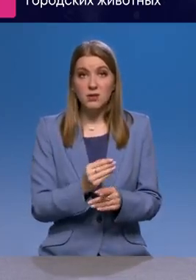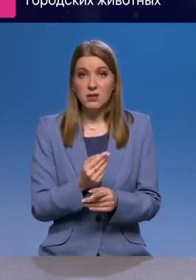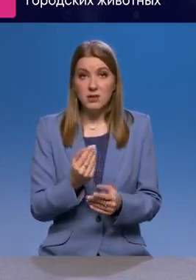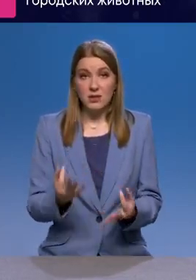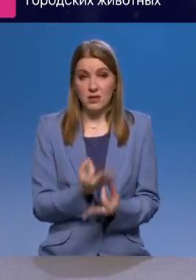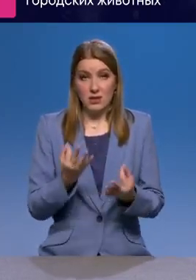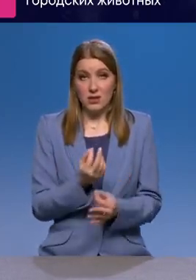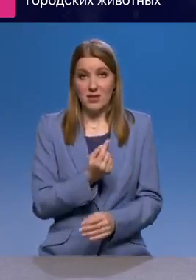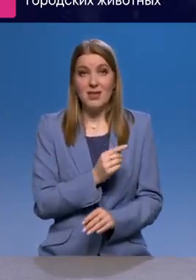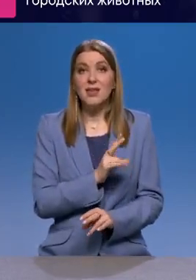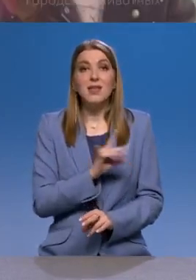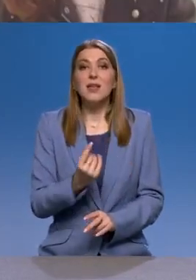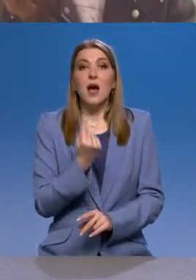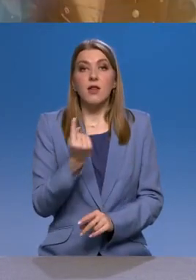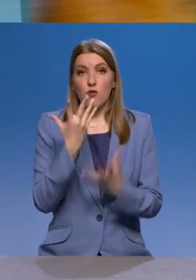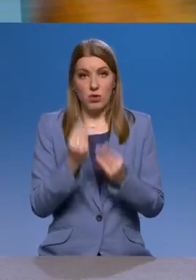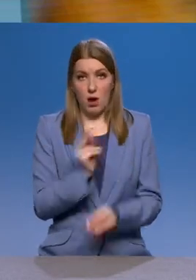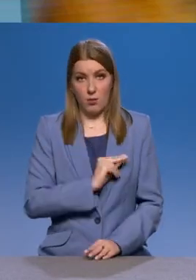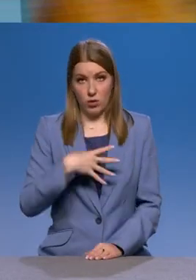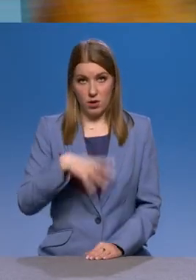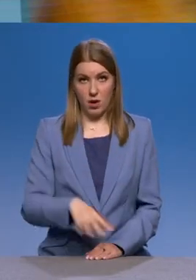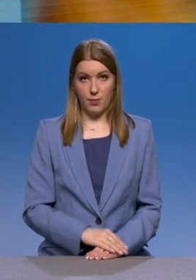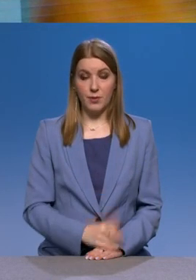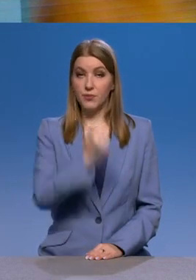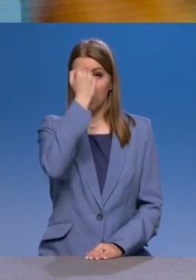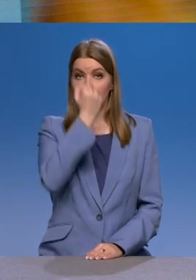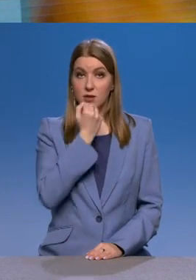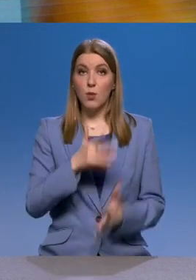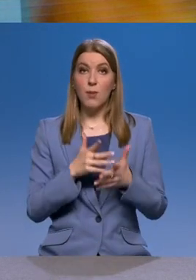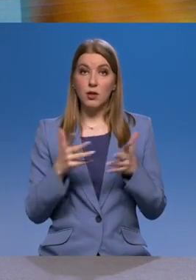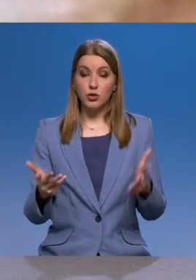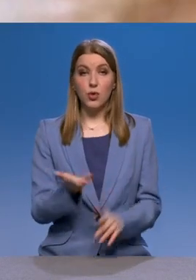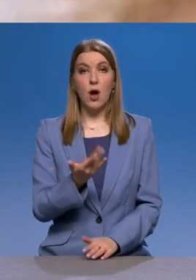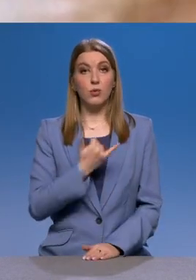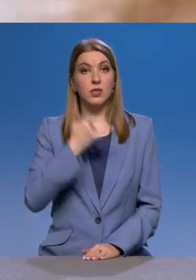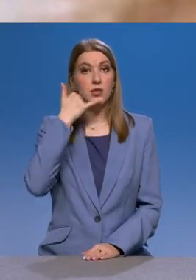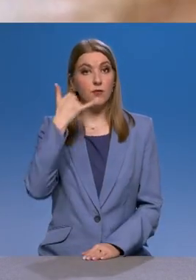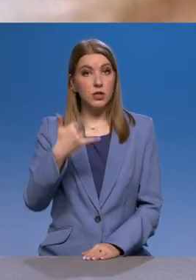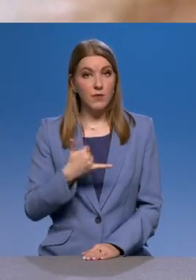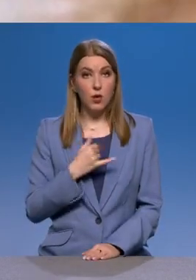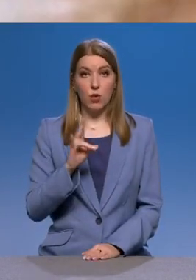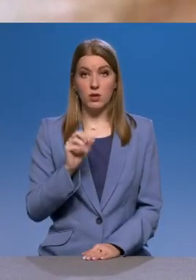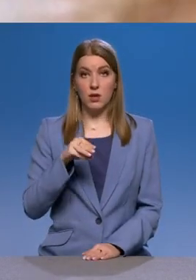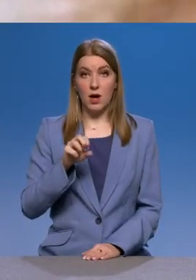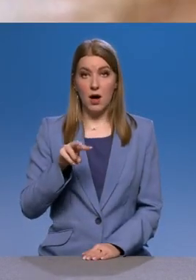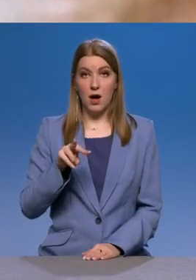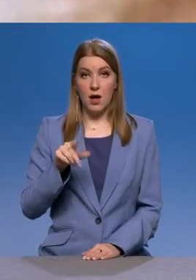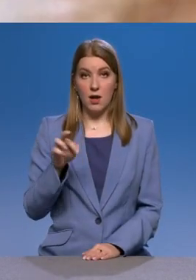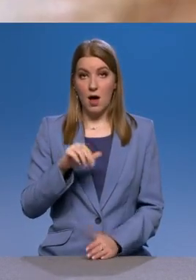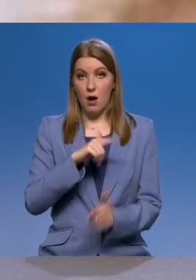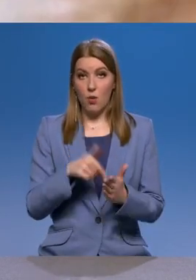Спасибо, Екатерина Дмитриева, директор фонда защиты городских животных. Послушаем телефонный звонок. Наталья, Воронеж. Здравствуйте,